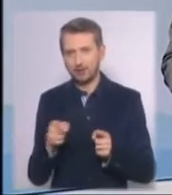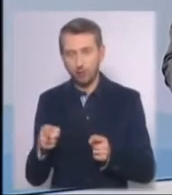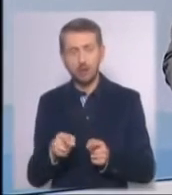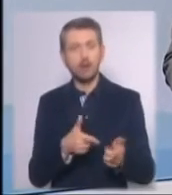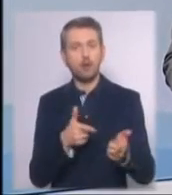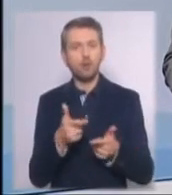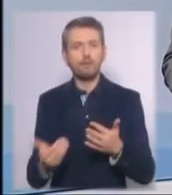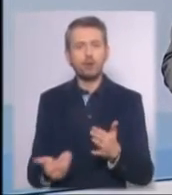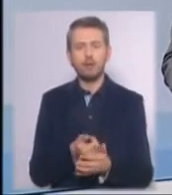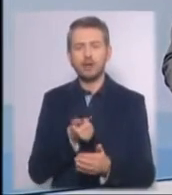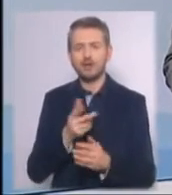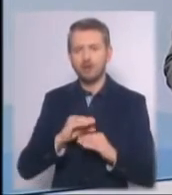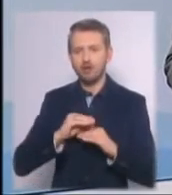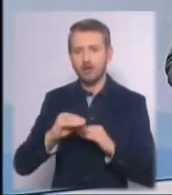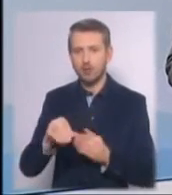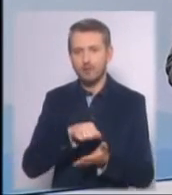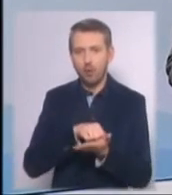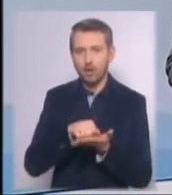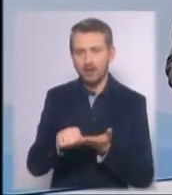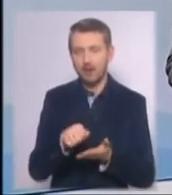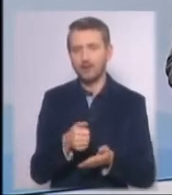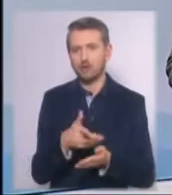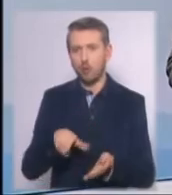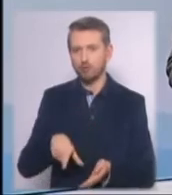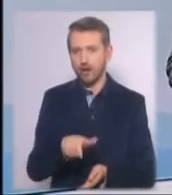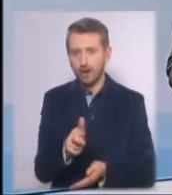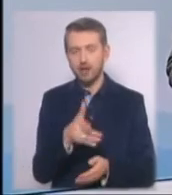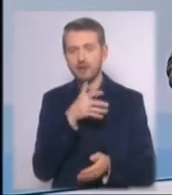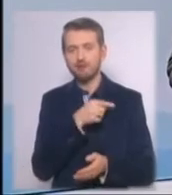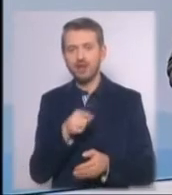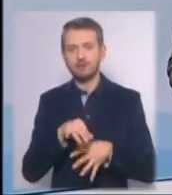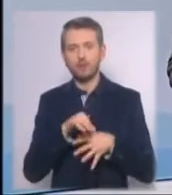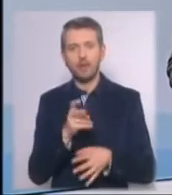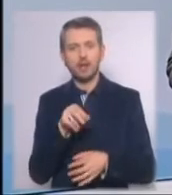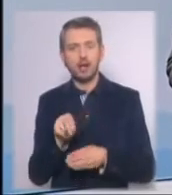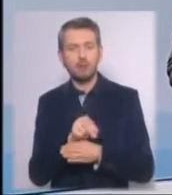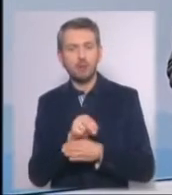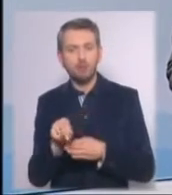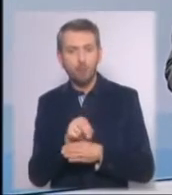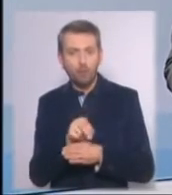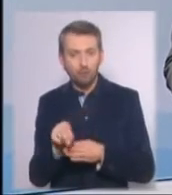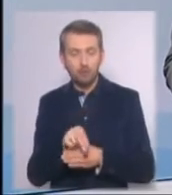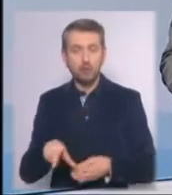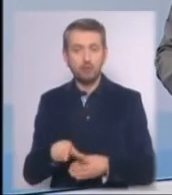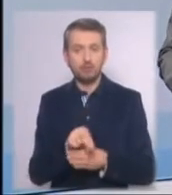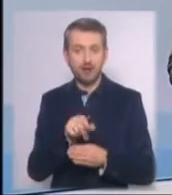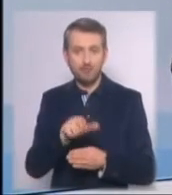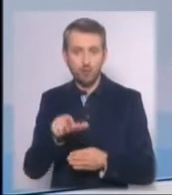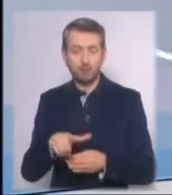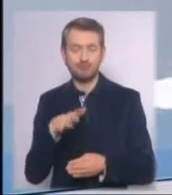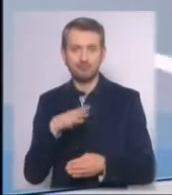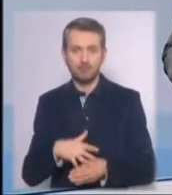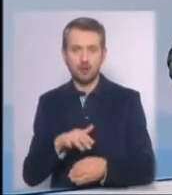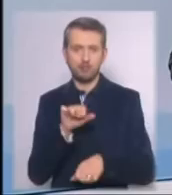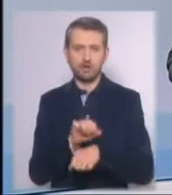новеньке кількашарове покриття одразу на кількох шляхах. На час проведення капремонту дорожнім кухарям доводиться обмежувати рух,